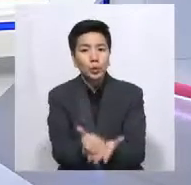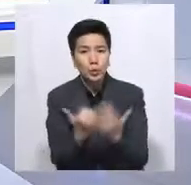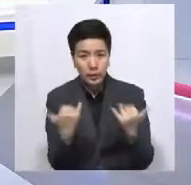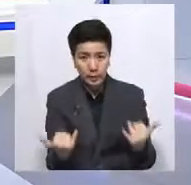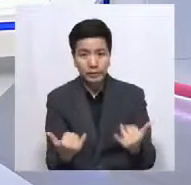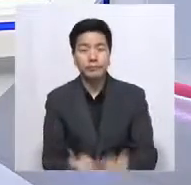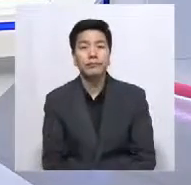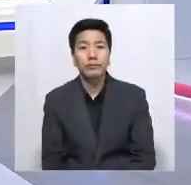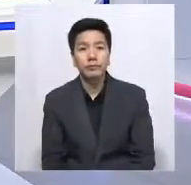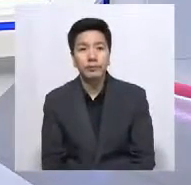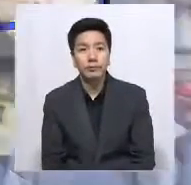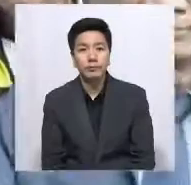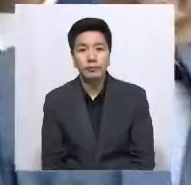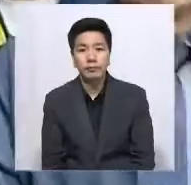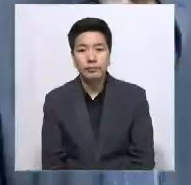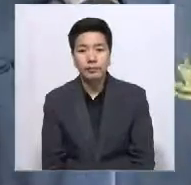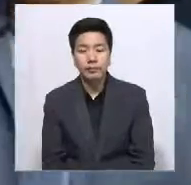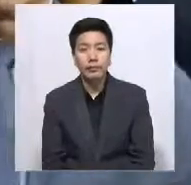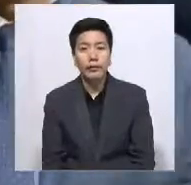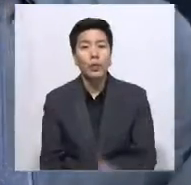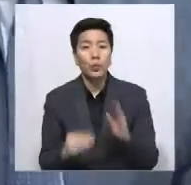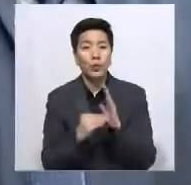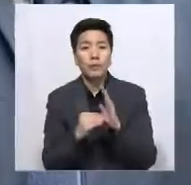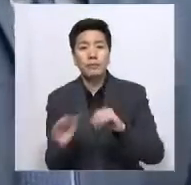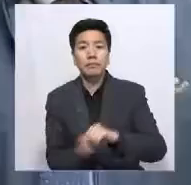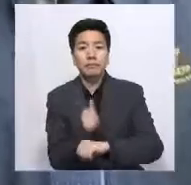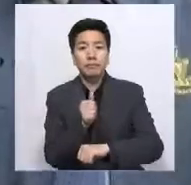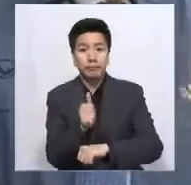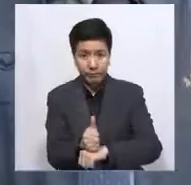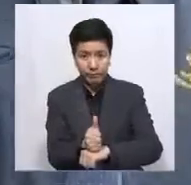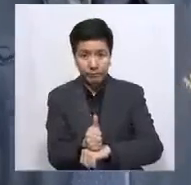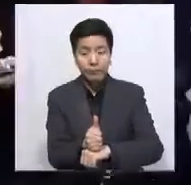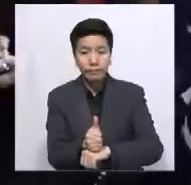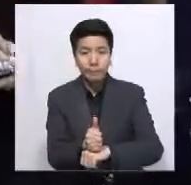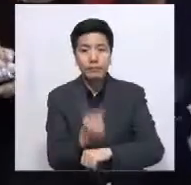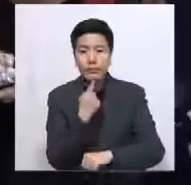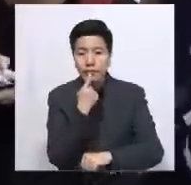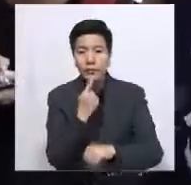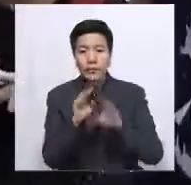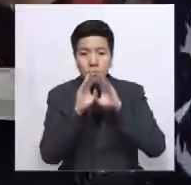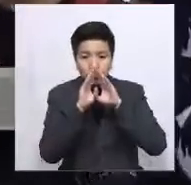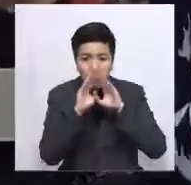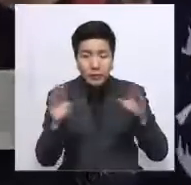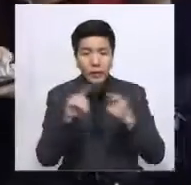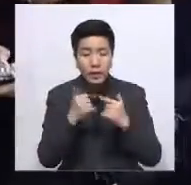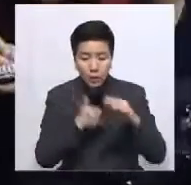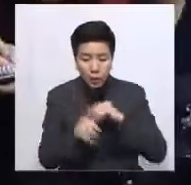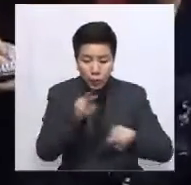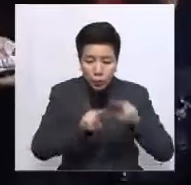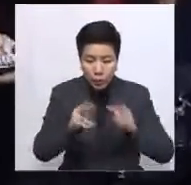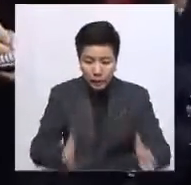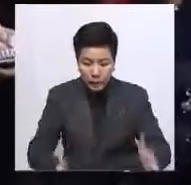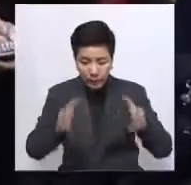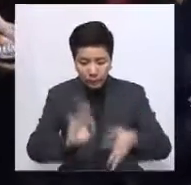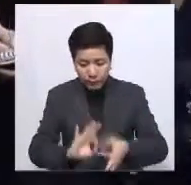บภัยในพื้นที่ด้วยค่ะโดยพลตำรวจเอกอัศวินขวัญเมืองผู้ว่าราชการกรุงเทพมหานครได้เปิดเผยภายหลังจากลงพื้นที่ตร